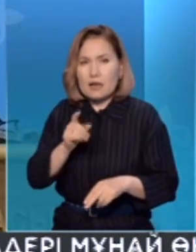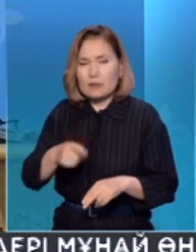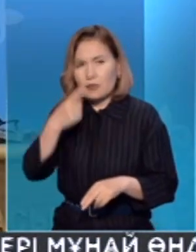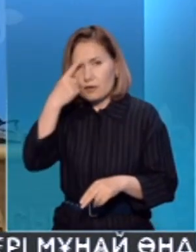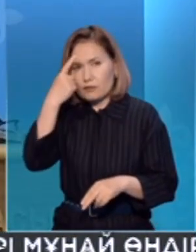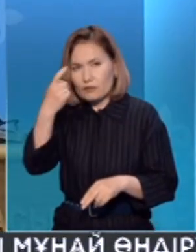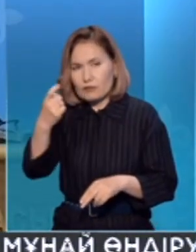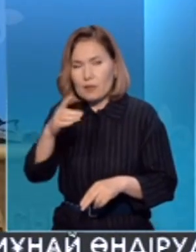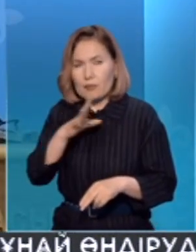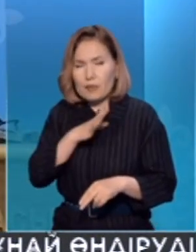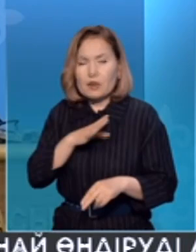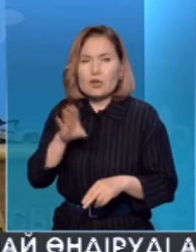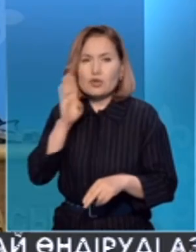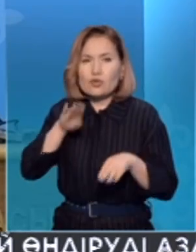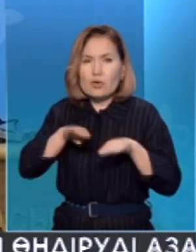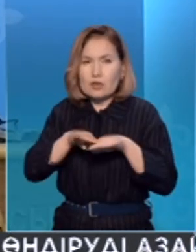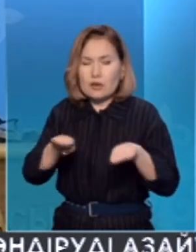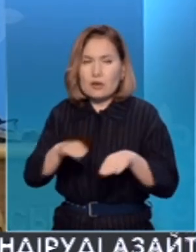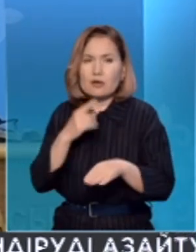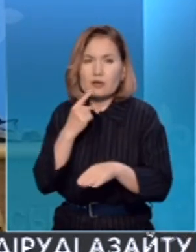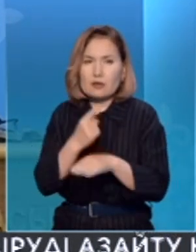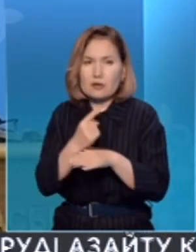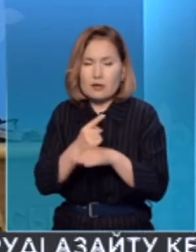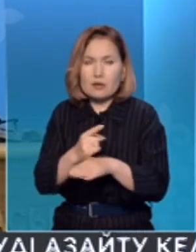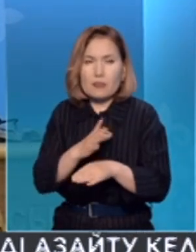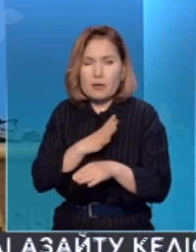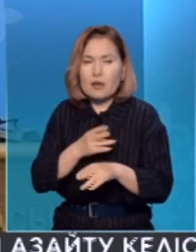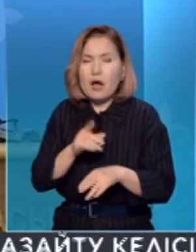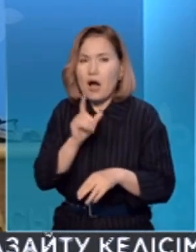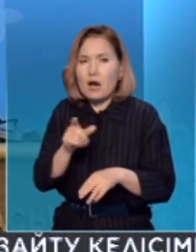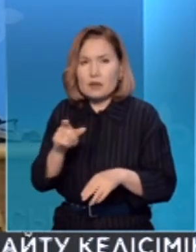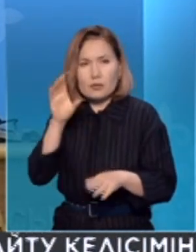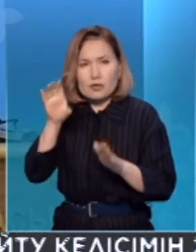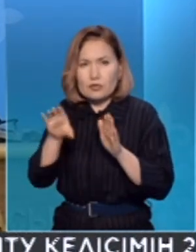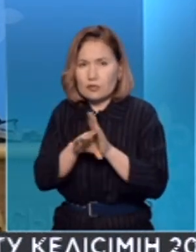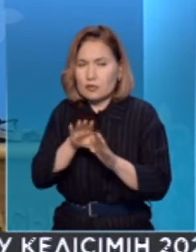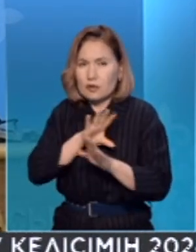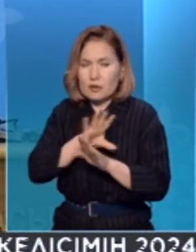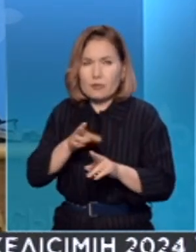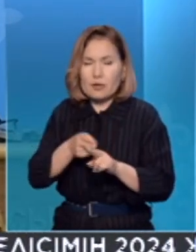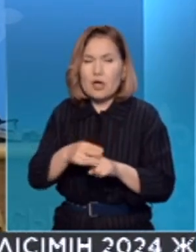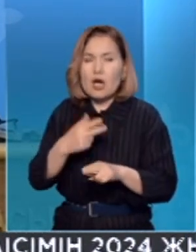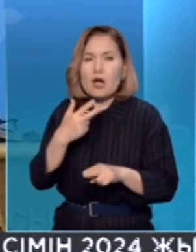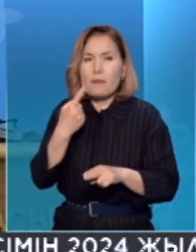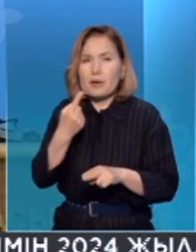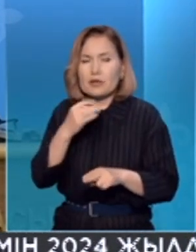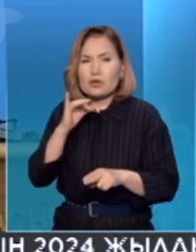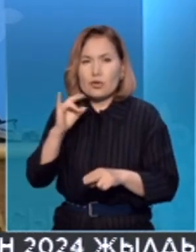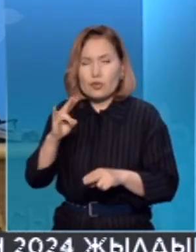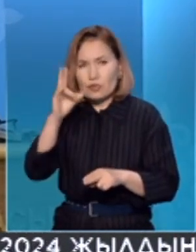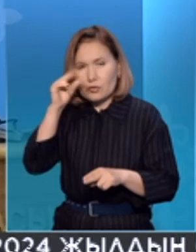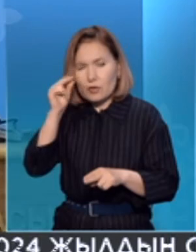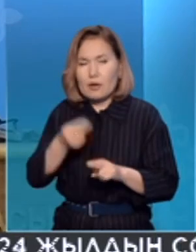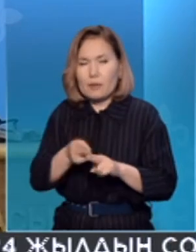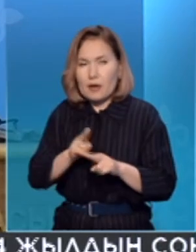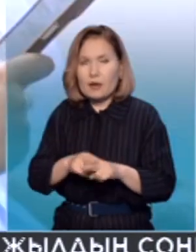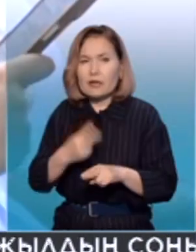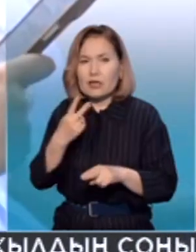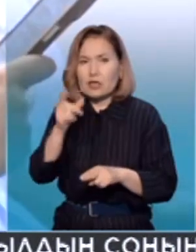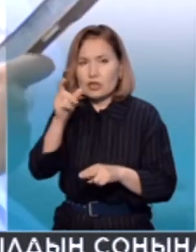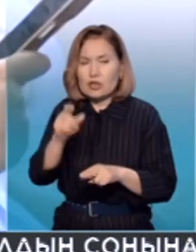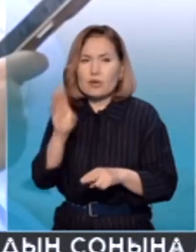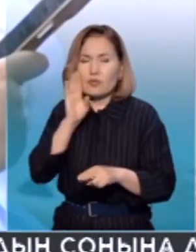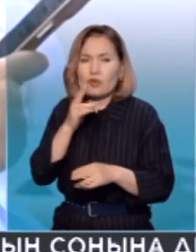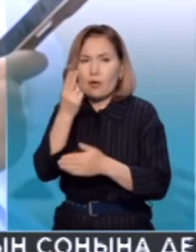сол ережелерді сақтау қажет. Өйткені 3 маусым күні тура сол пляжда тағы бір азаматымыз суға батып